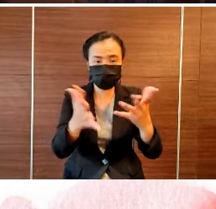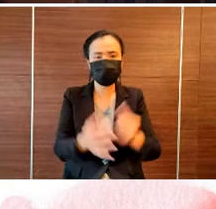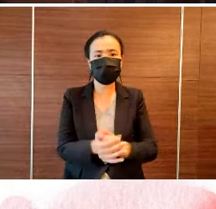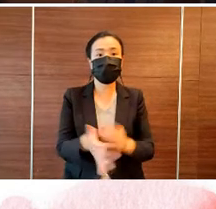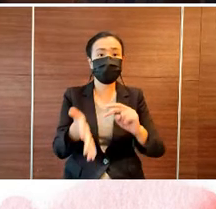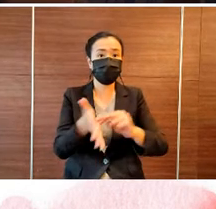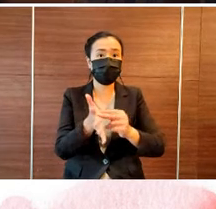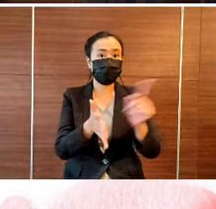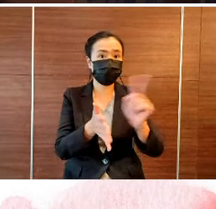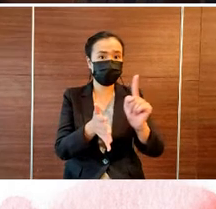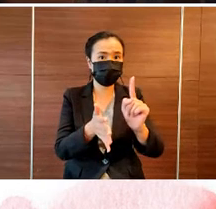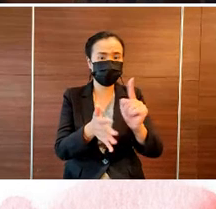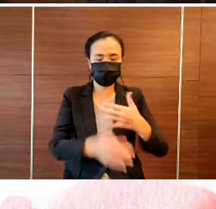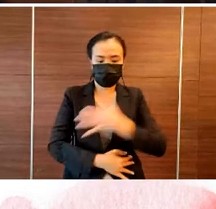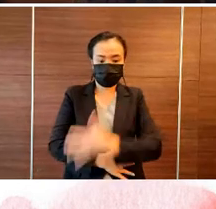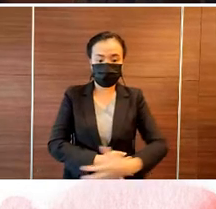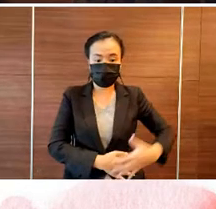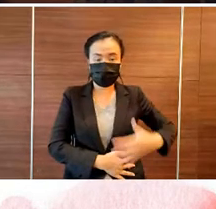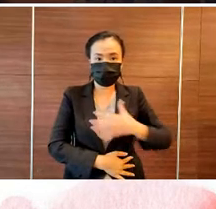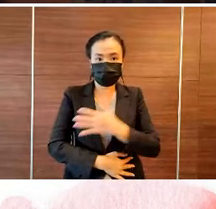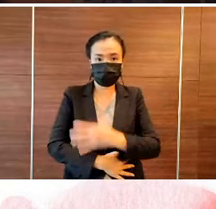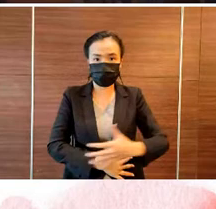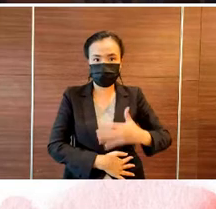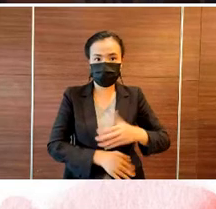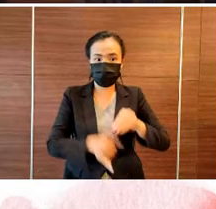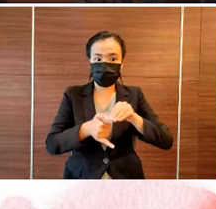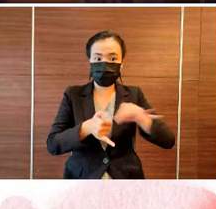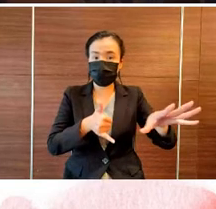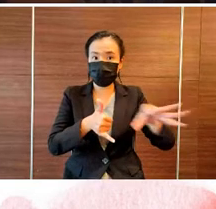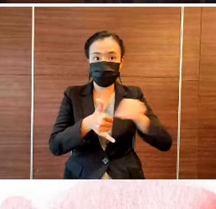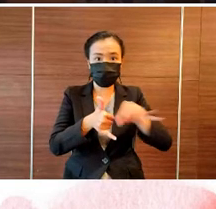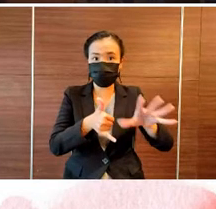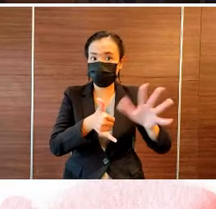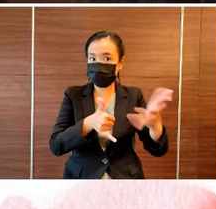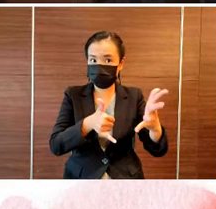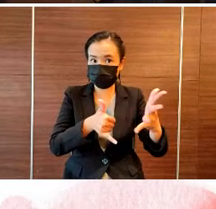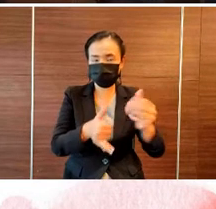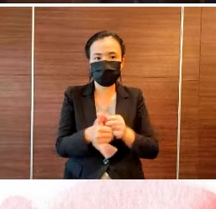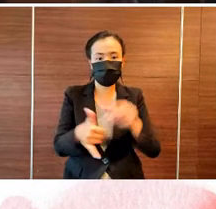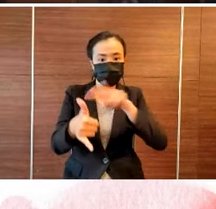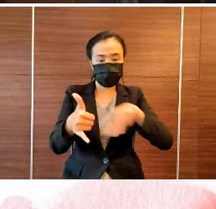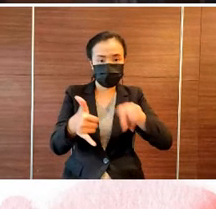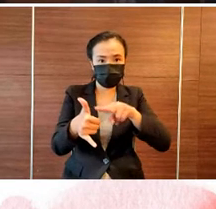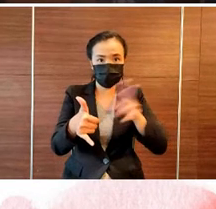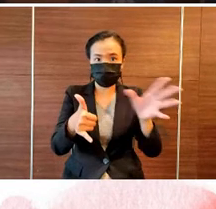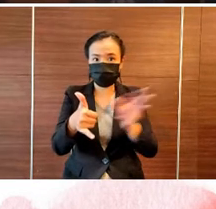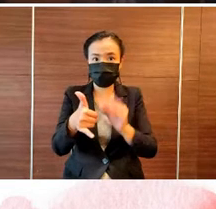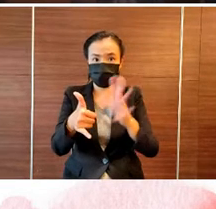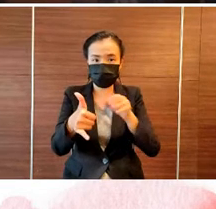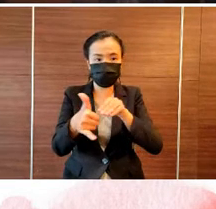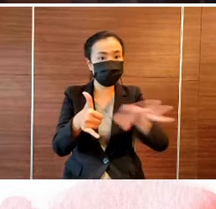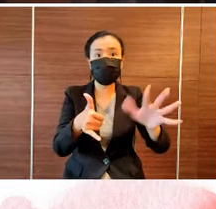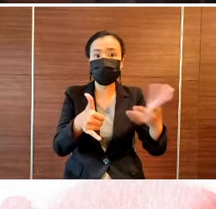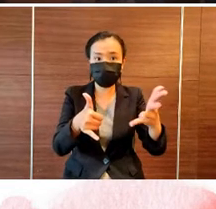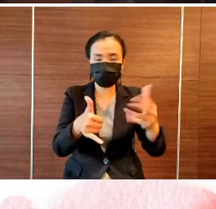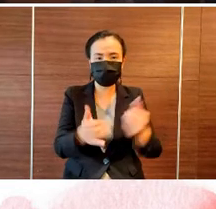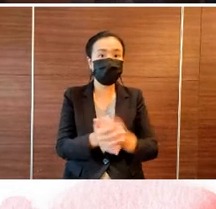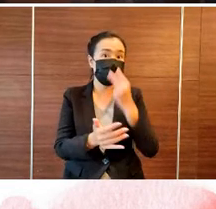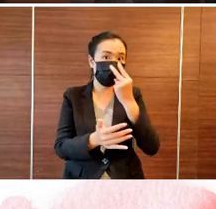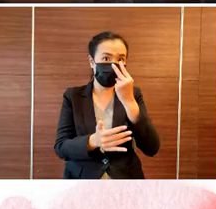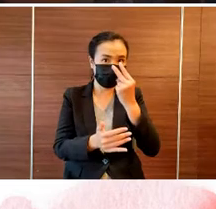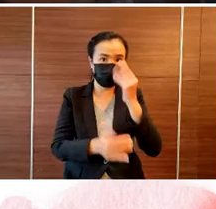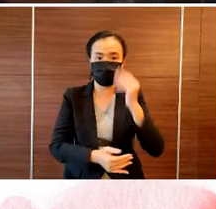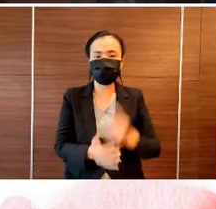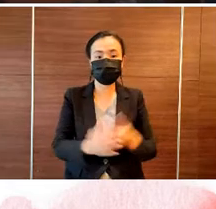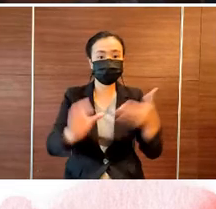ากับ untransmissibleแปลว่าไม่สามารถแพร่เชื้อกับใครได้หรือไม่เจอเท่ากับไม่แพร่นะครับเดี๋ยวจะมีสไลด์ต่อไปเดี๋ยวอย่าเพิ่ง